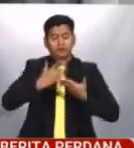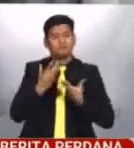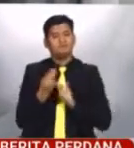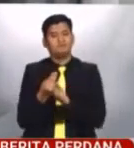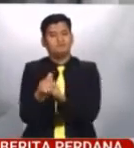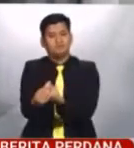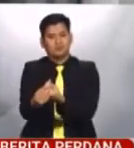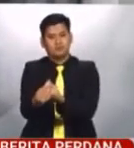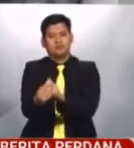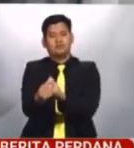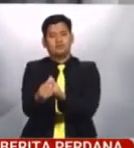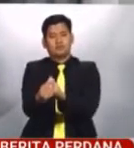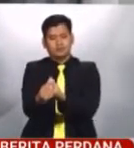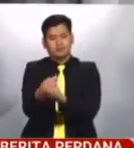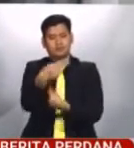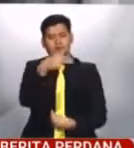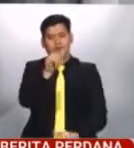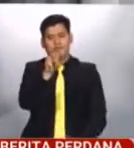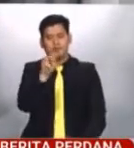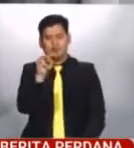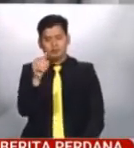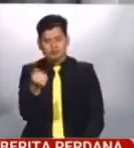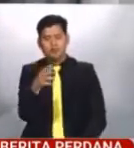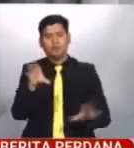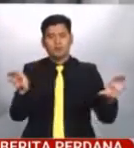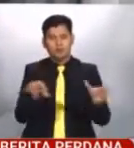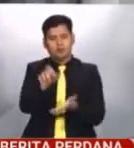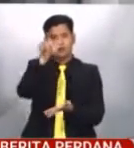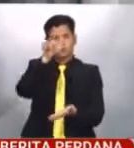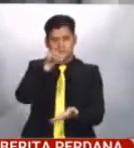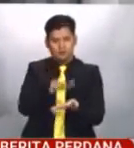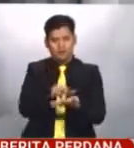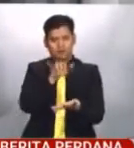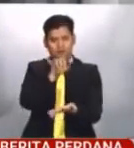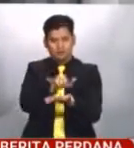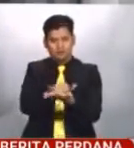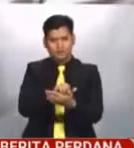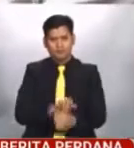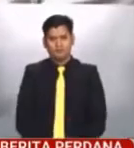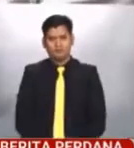lancar. Hana Adlin Nasution Ahmad menyediakan laporan berikut.